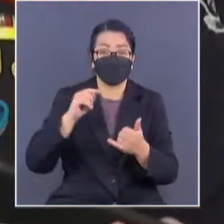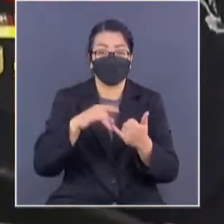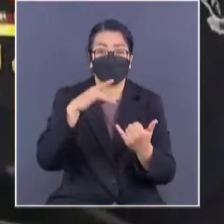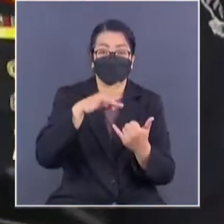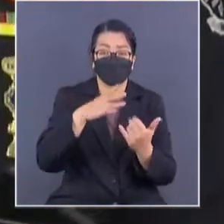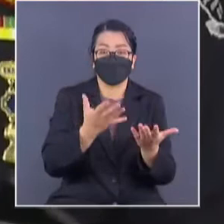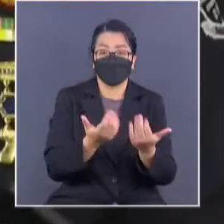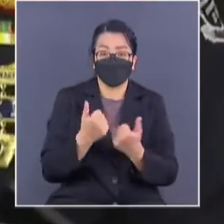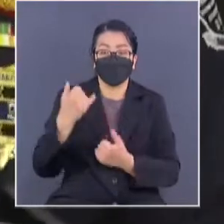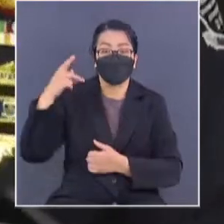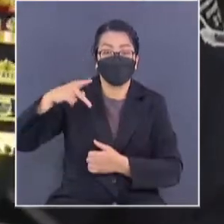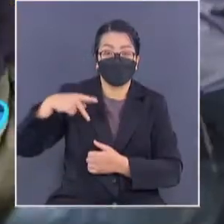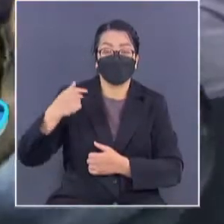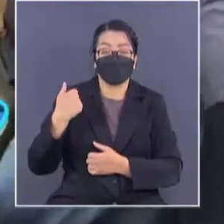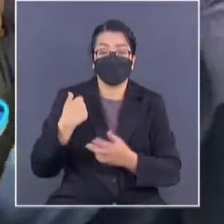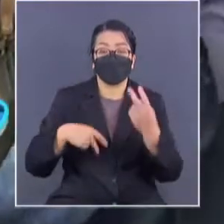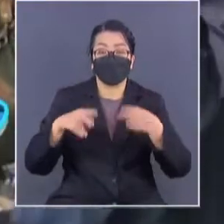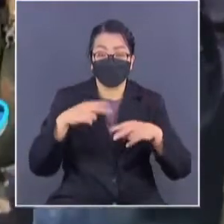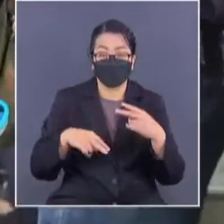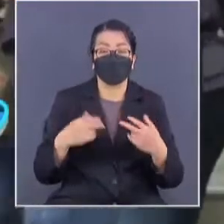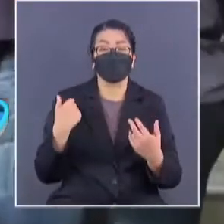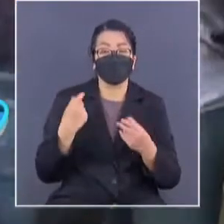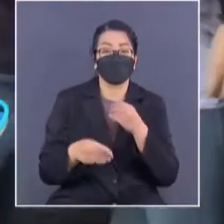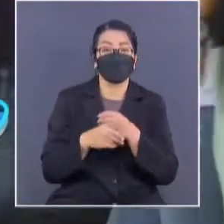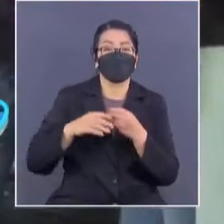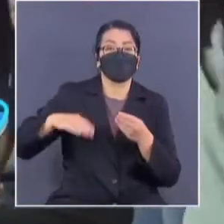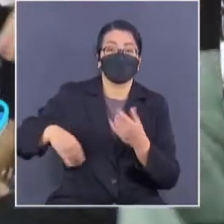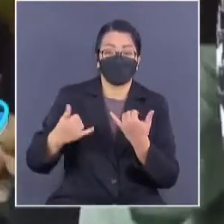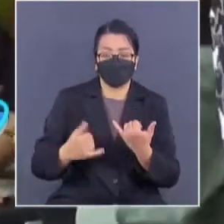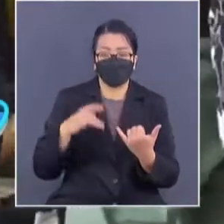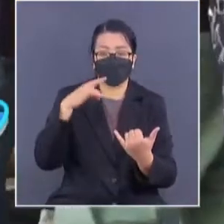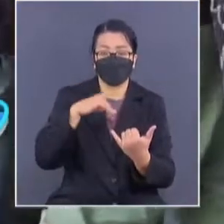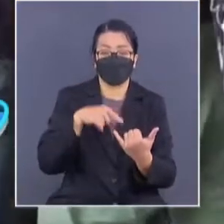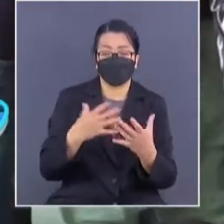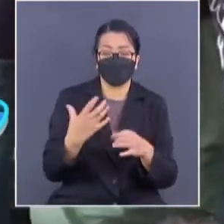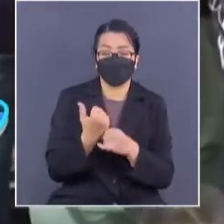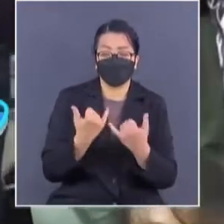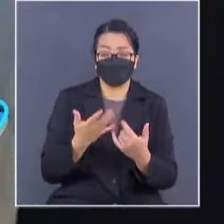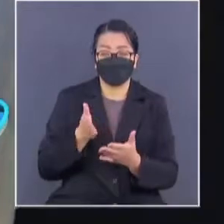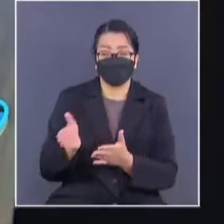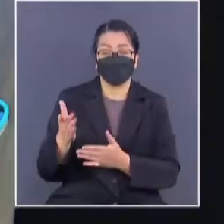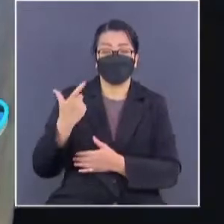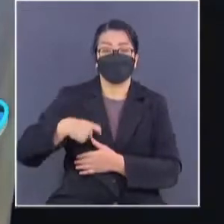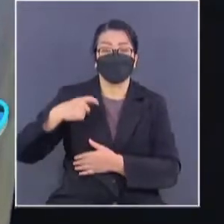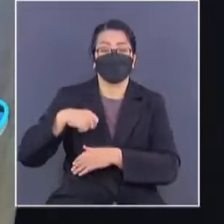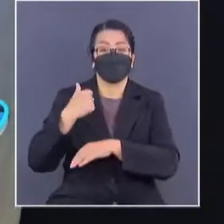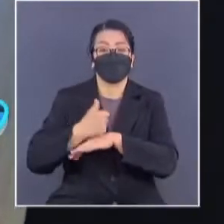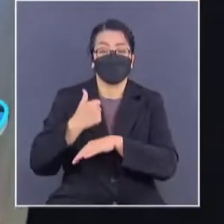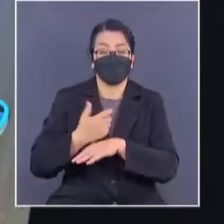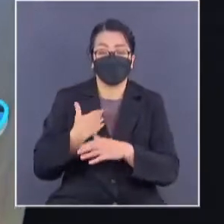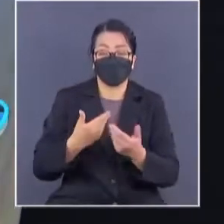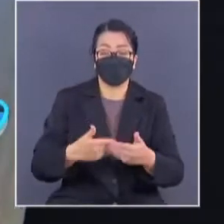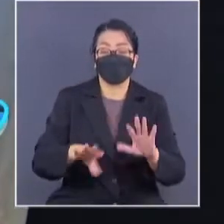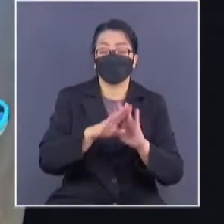ชุดใหญ่ต่อไป สำหรับคดีการเสียชีวิตของคุณแตงโมขนาดนี้สำนวนคดีอยู่ที่พนักงานอัยการหากปล่อยไปต